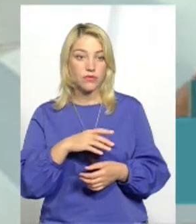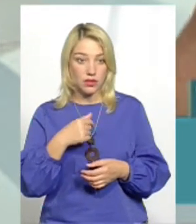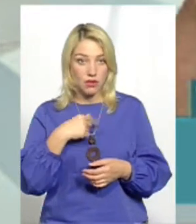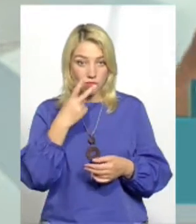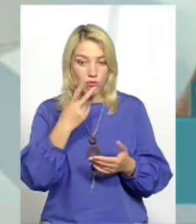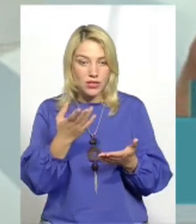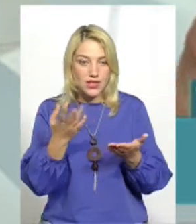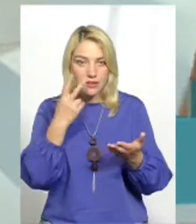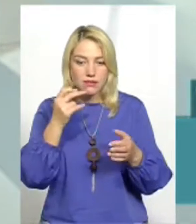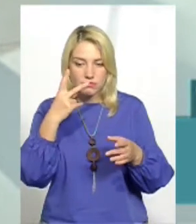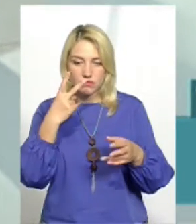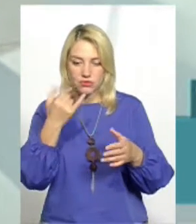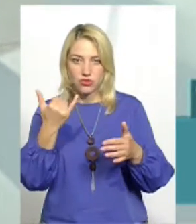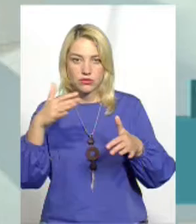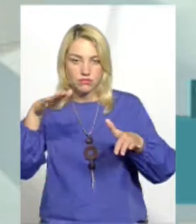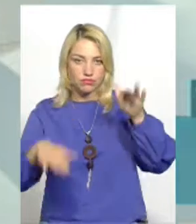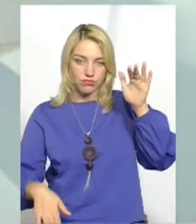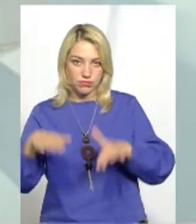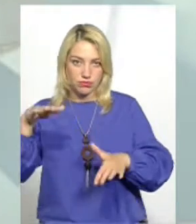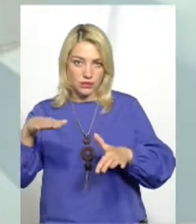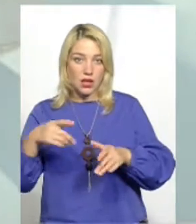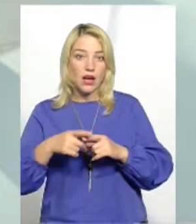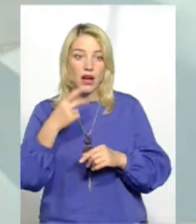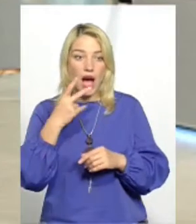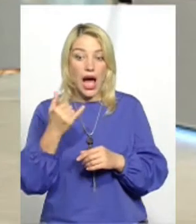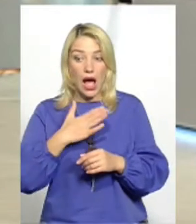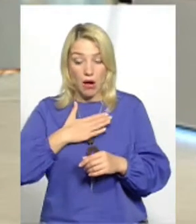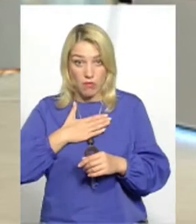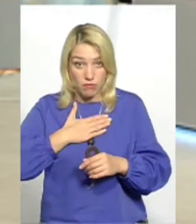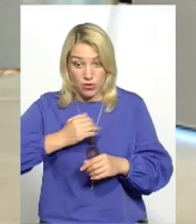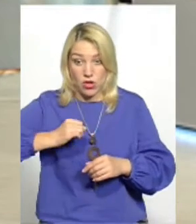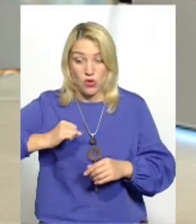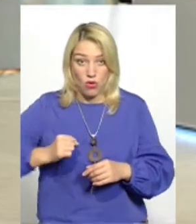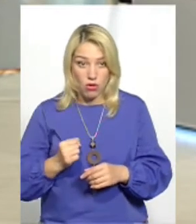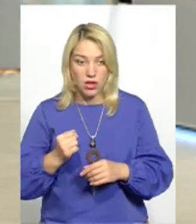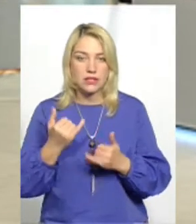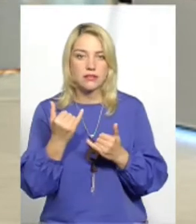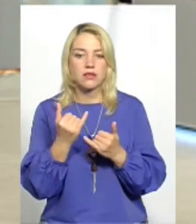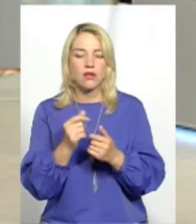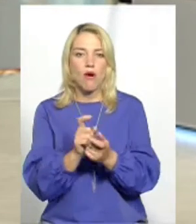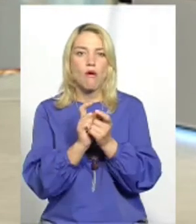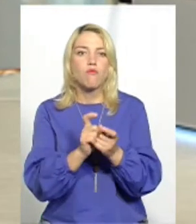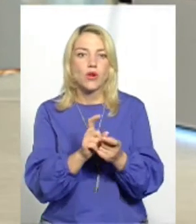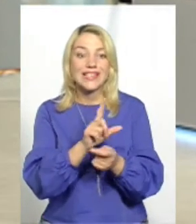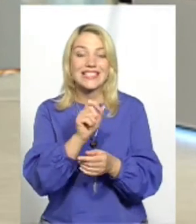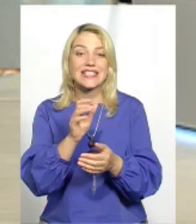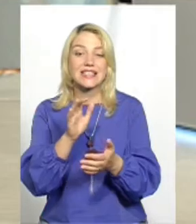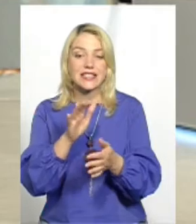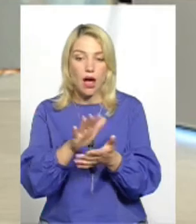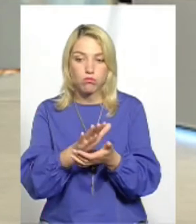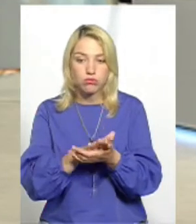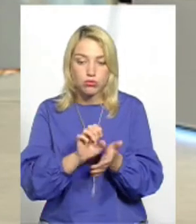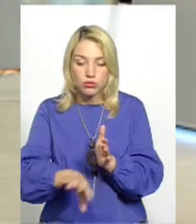хочу показати оцей. А от колега мій сьогодні бореться з забрудненням цим самим